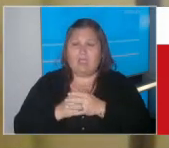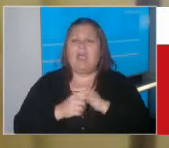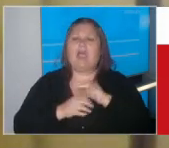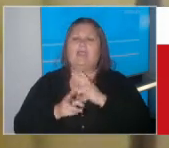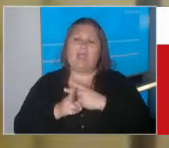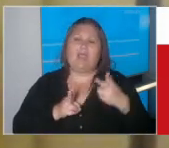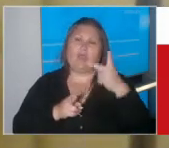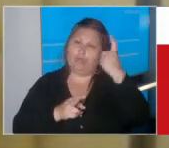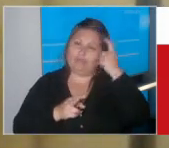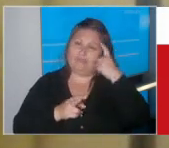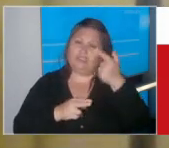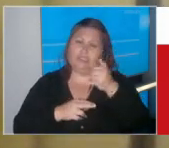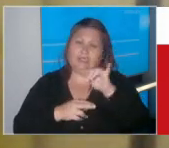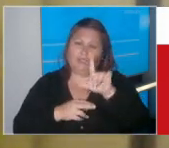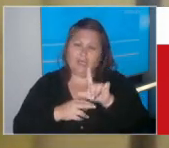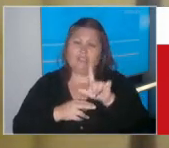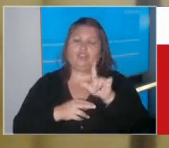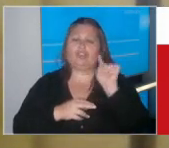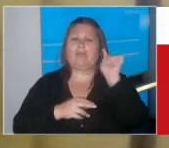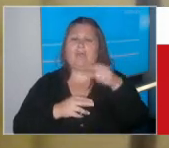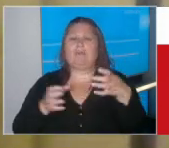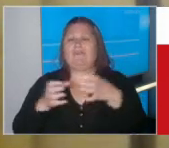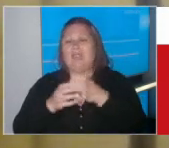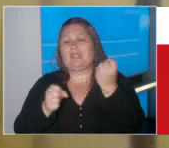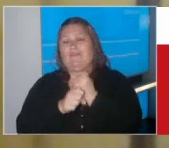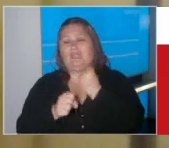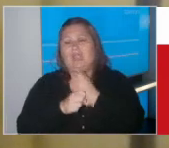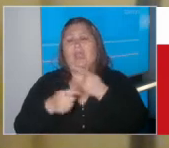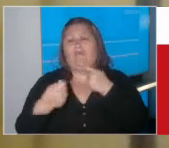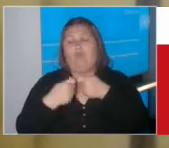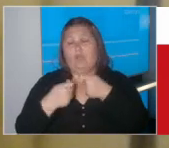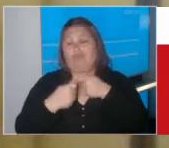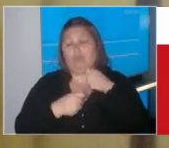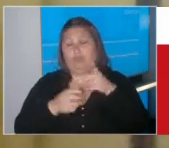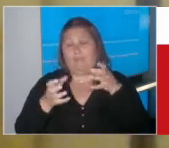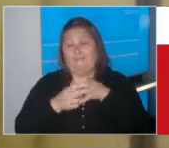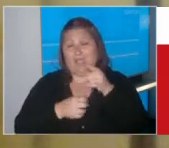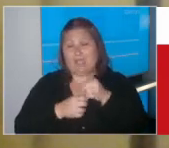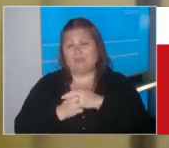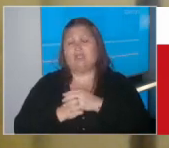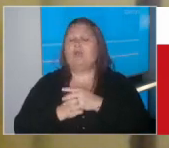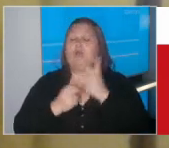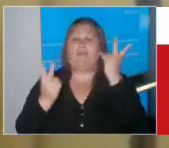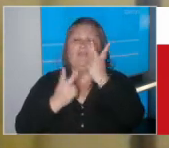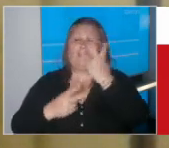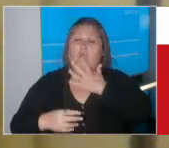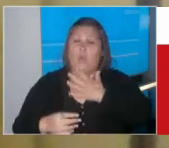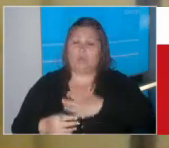רק חושבת שגיל כאחד שבא ממפלגת העבודה והוא קשור למפלגת העבודה, בוודאי ירצה